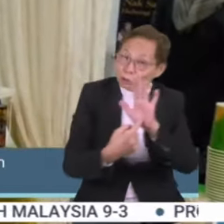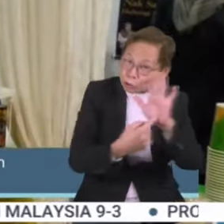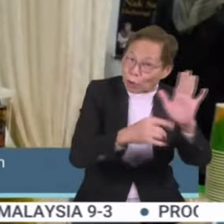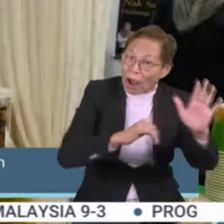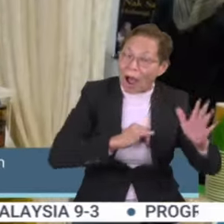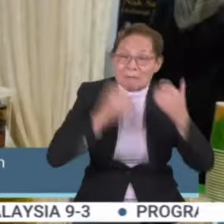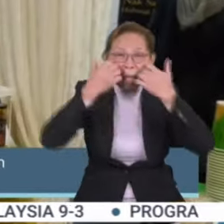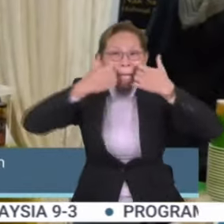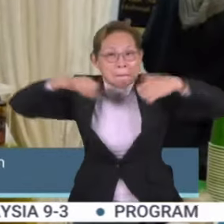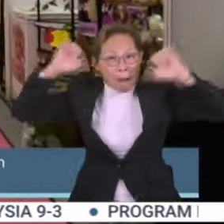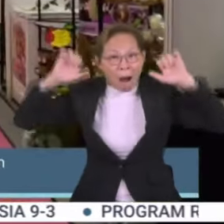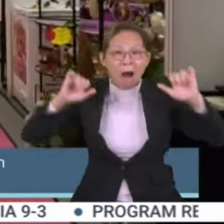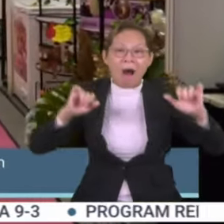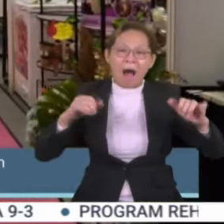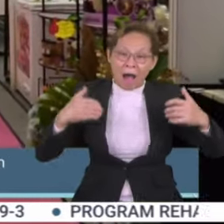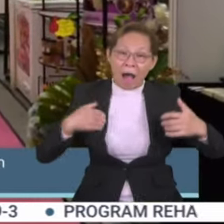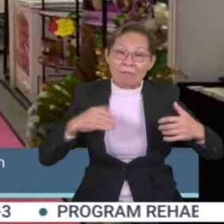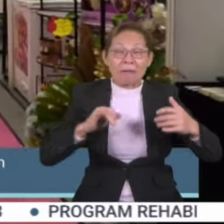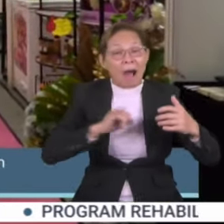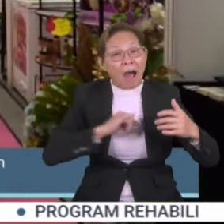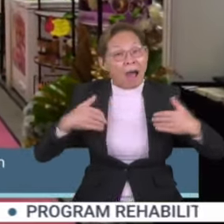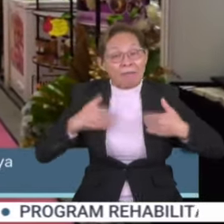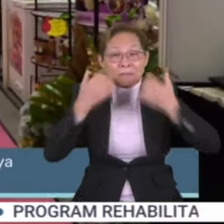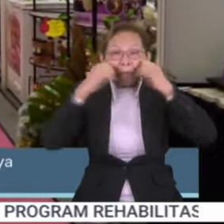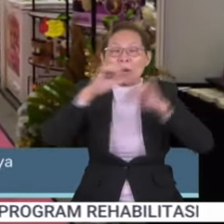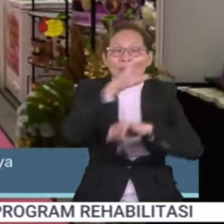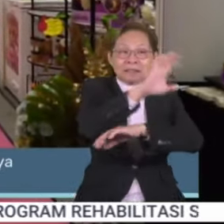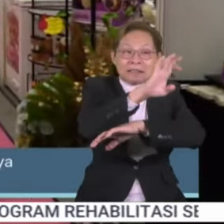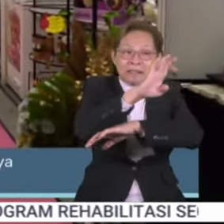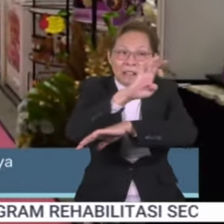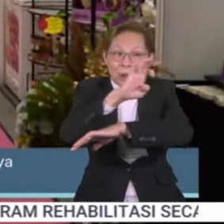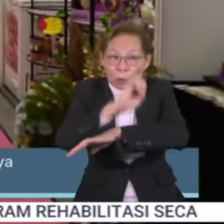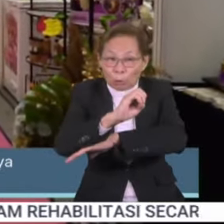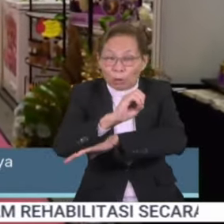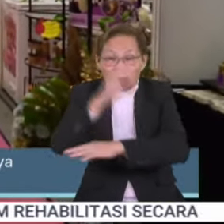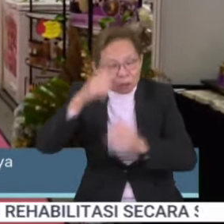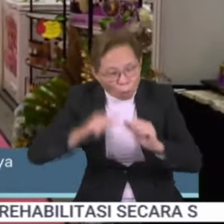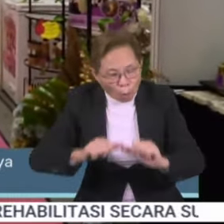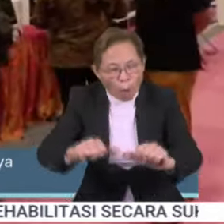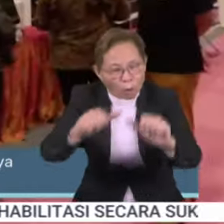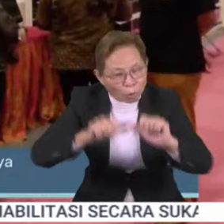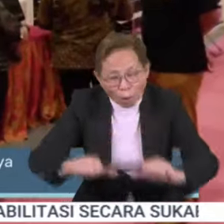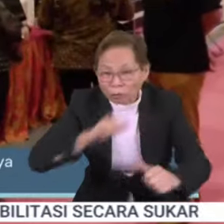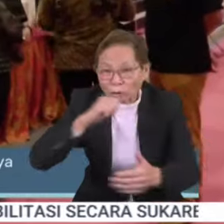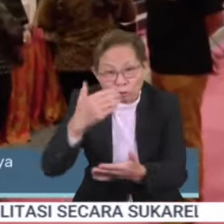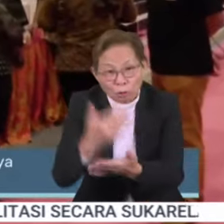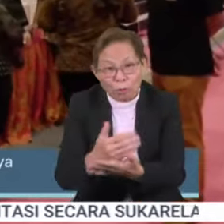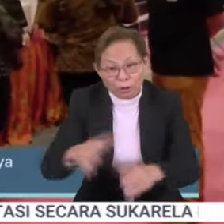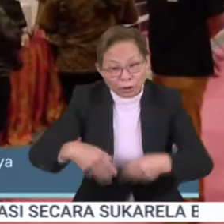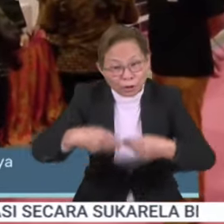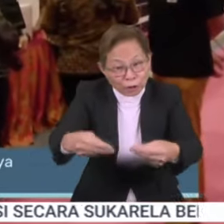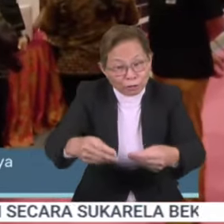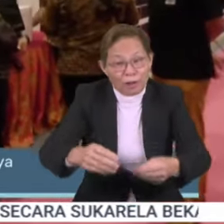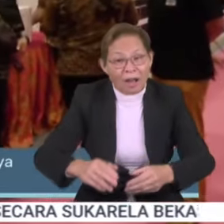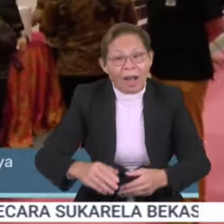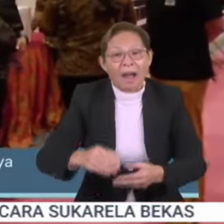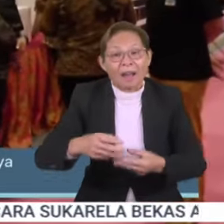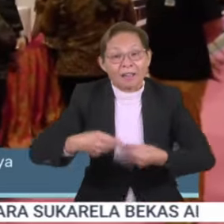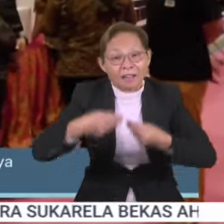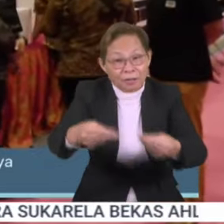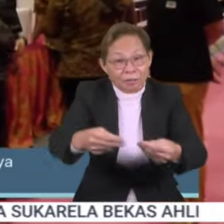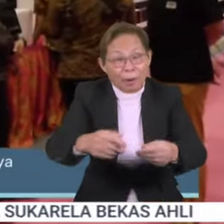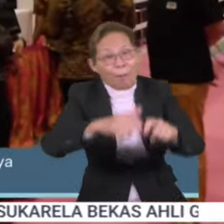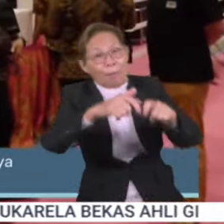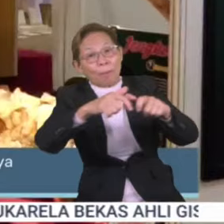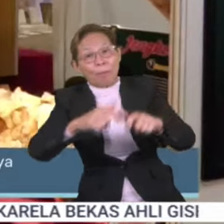have a very capable as CEO So it will it will go on it will not Stop it will go on and provide a bigger